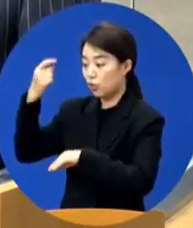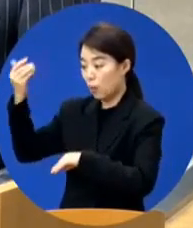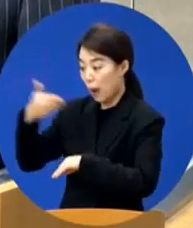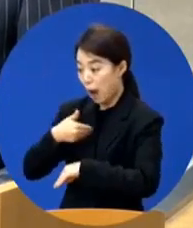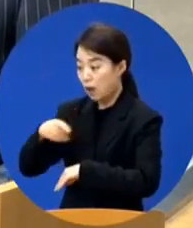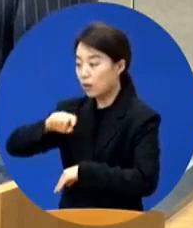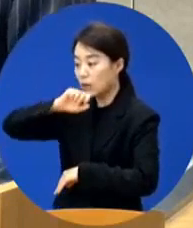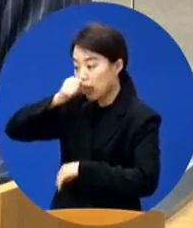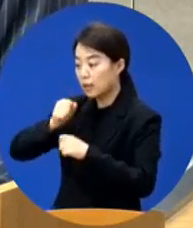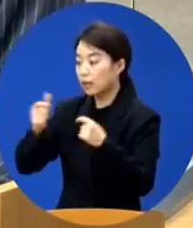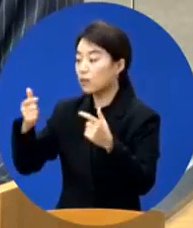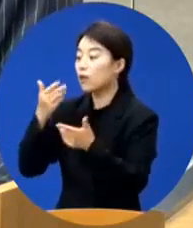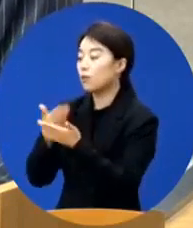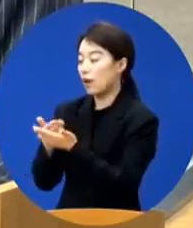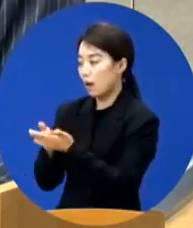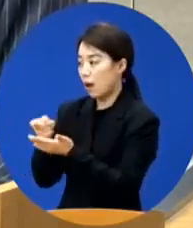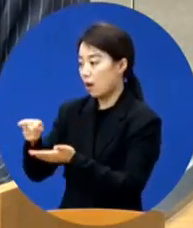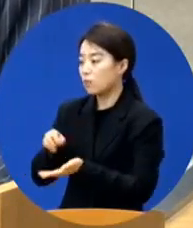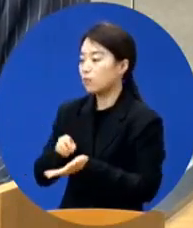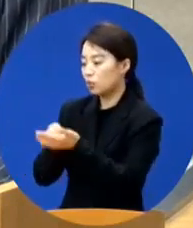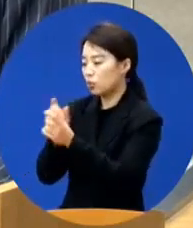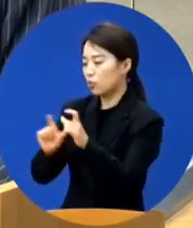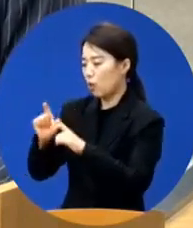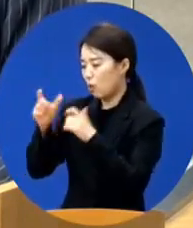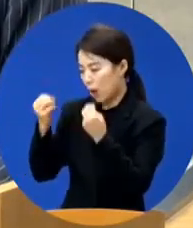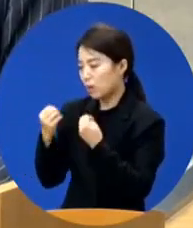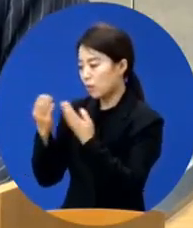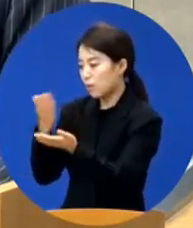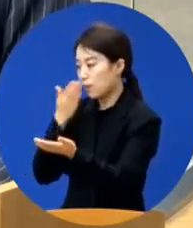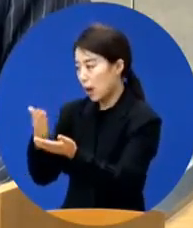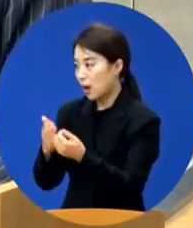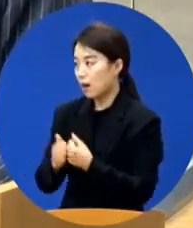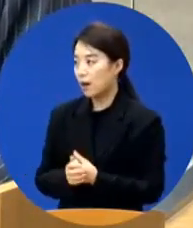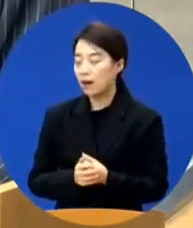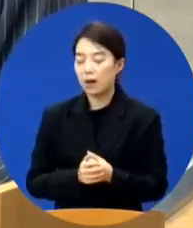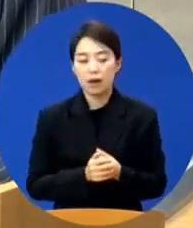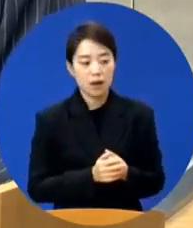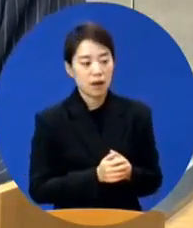늘려주세요. 그러면은 등록자도 많이 나올 겁니다. 지사님,